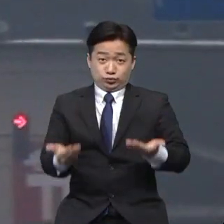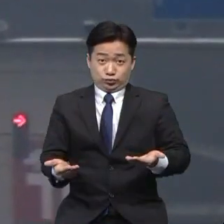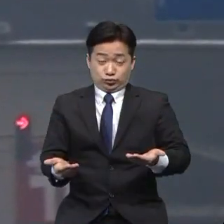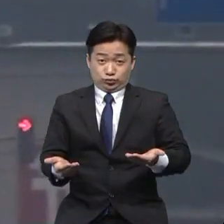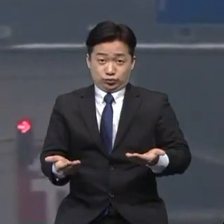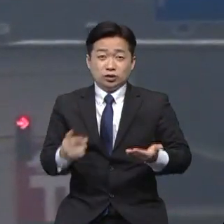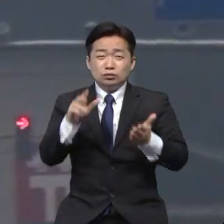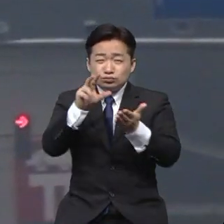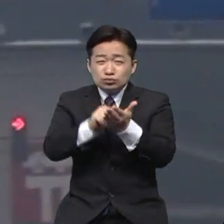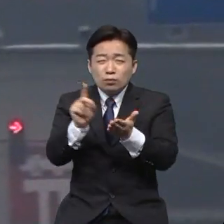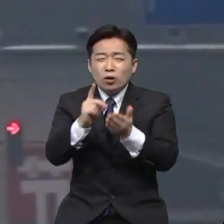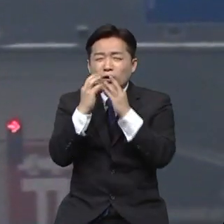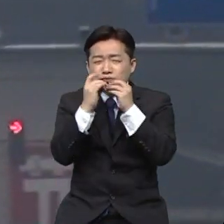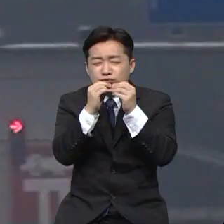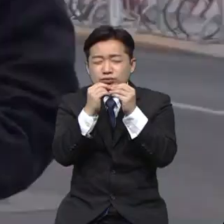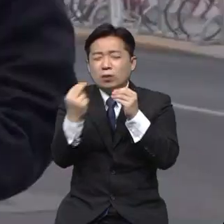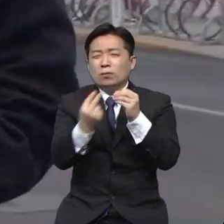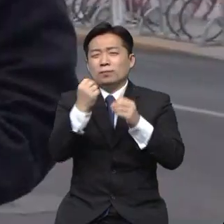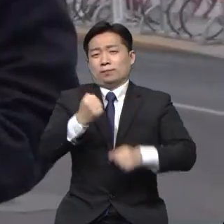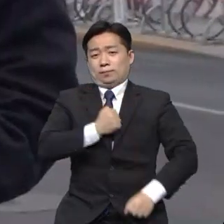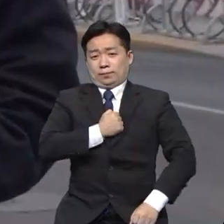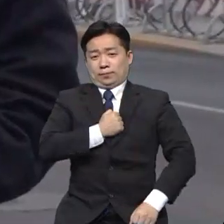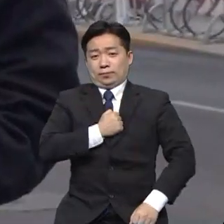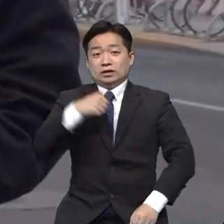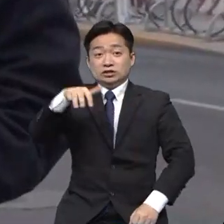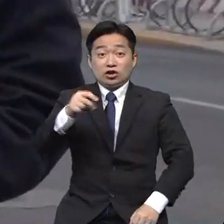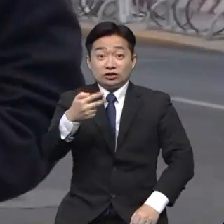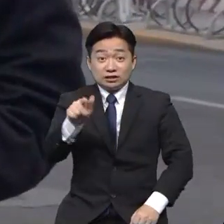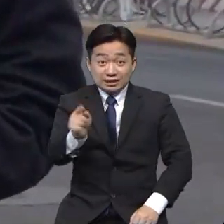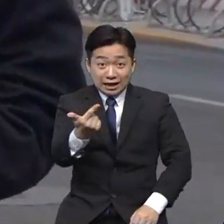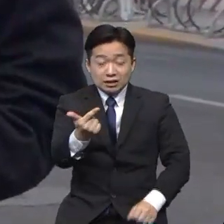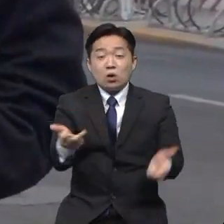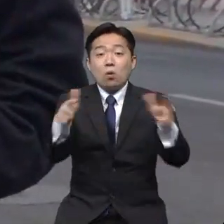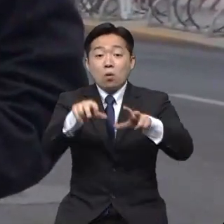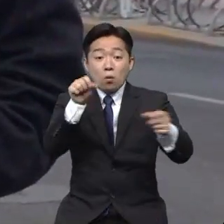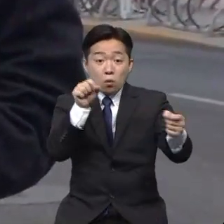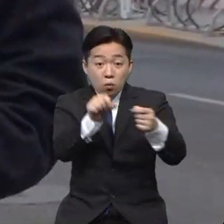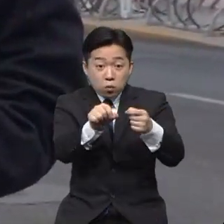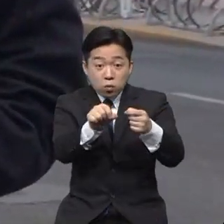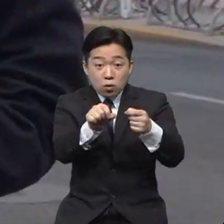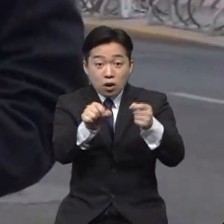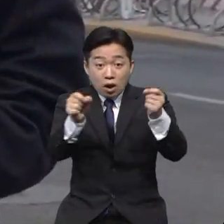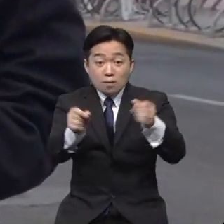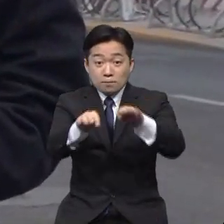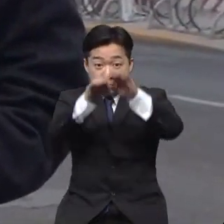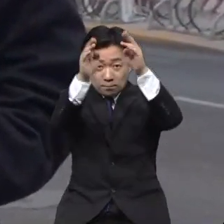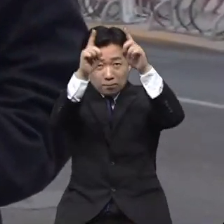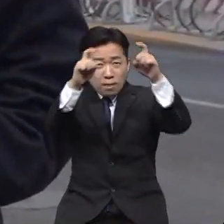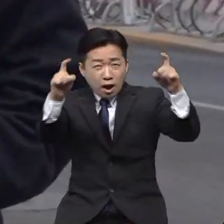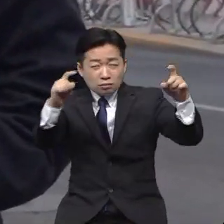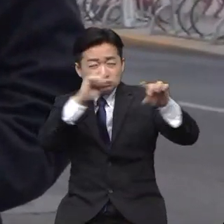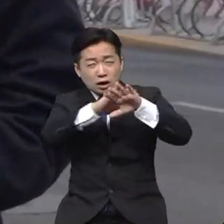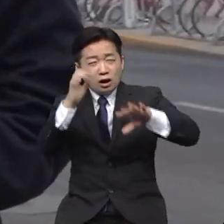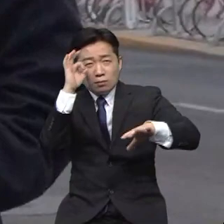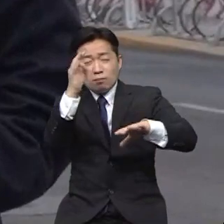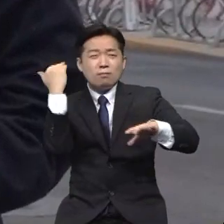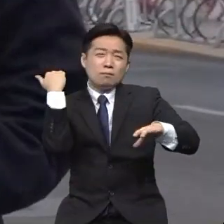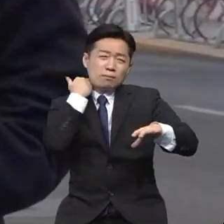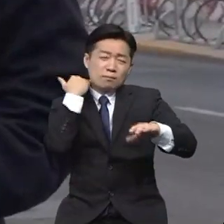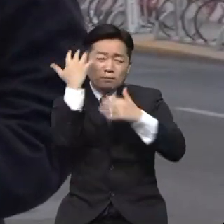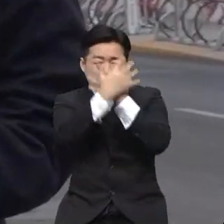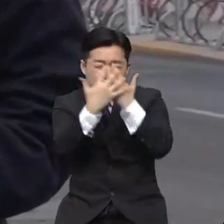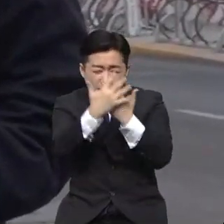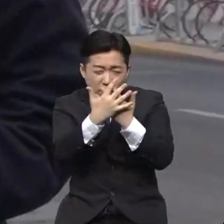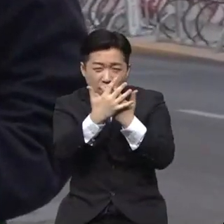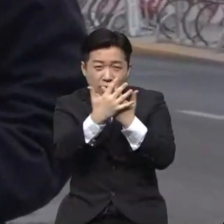문제는 미세먼지입니다. 천단공원 근처입니다. 공원의 대표적인 건축물이 제대로 보이지 않을 정도로 베이징